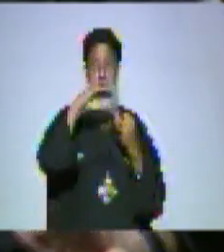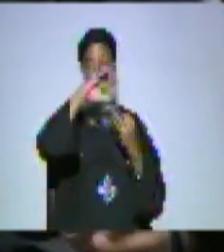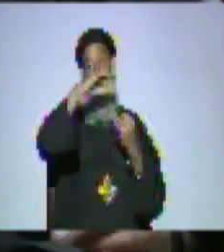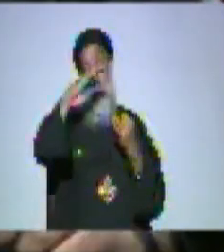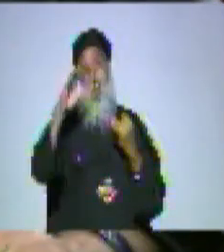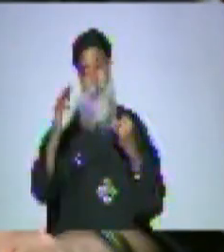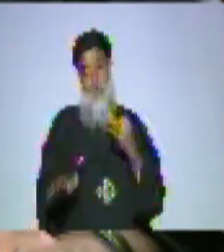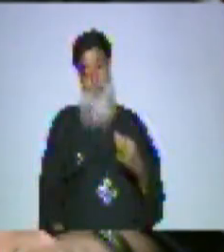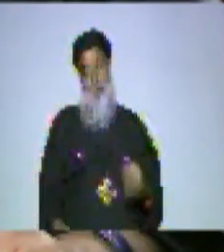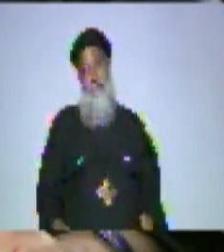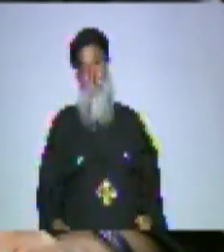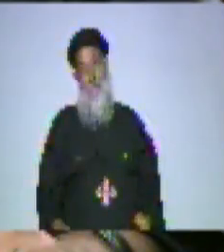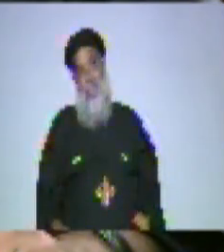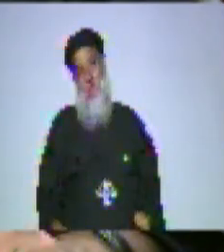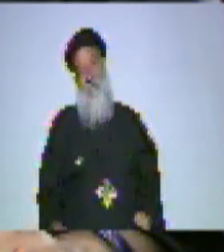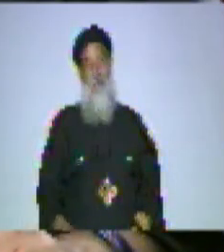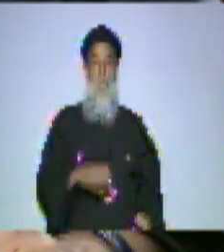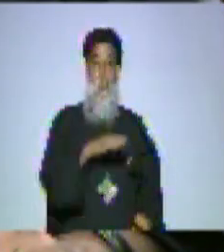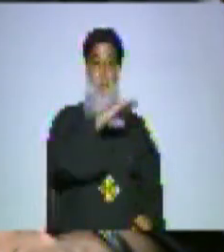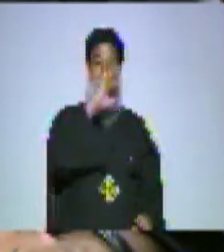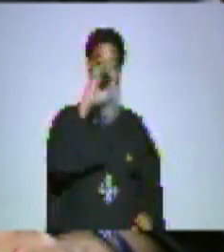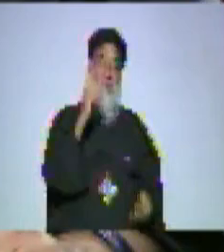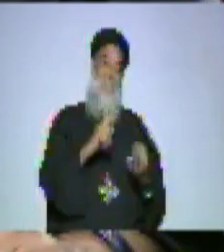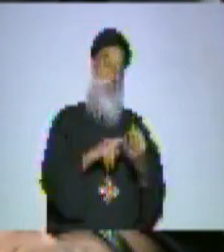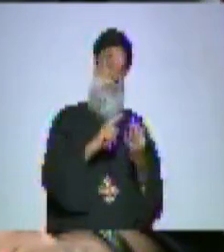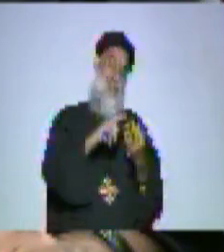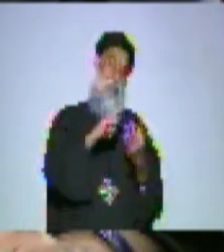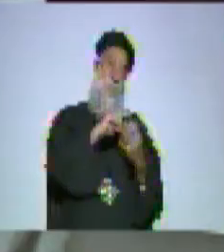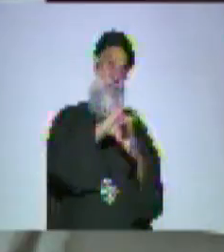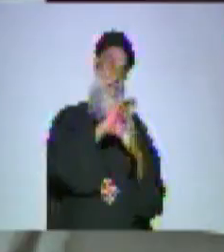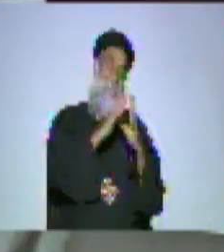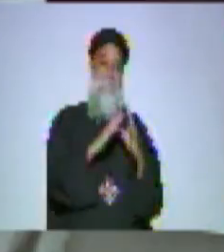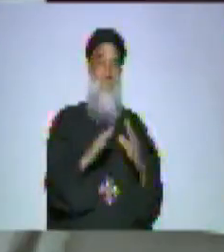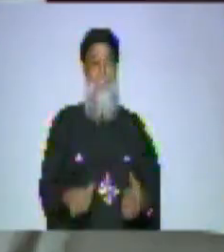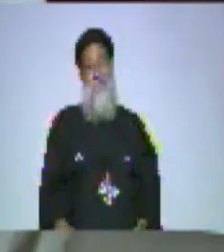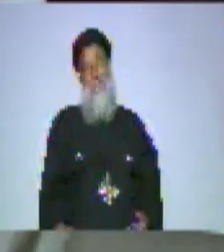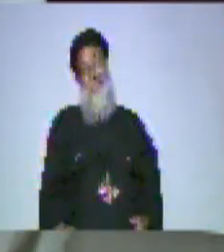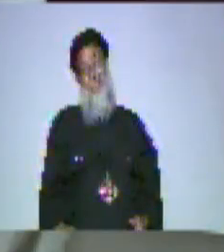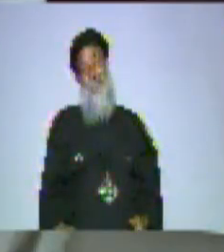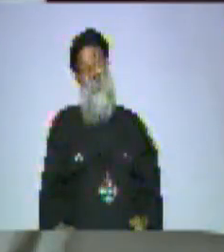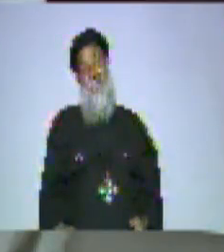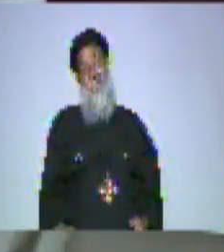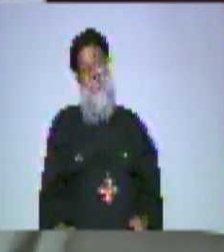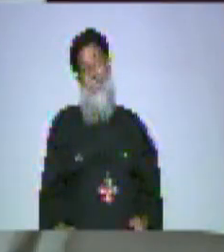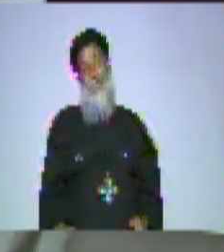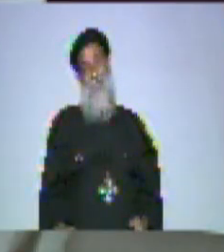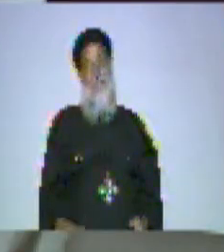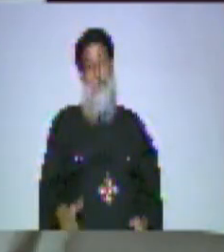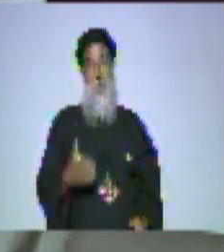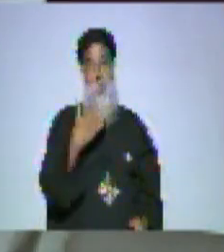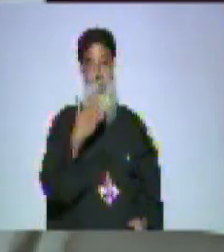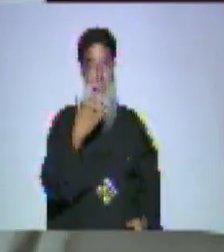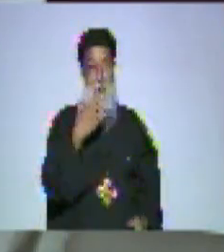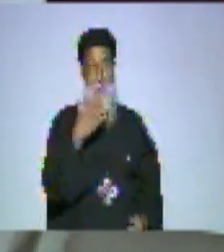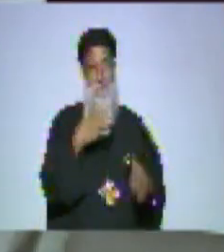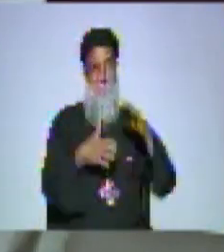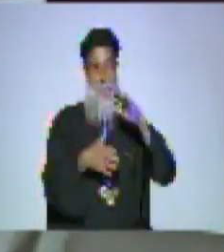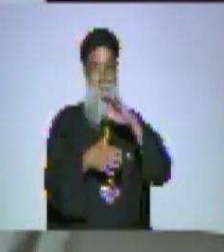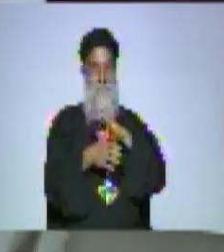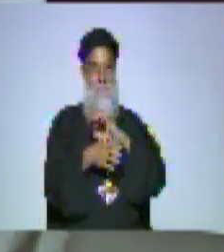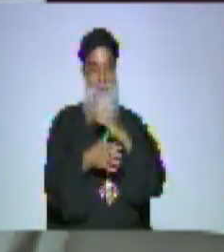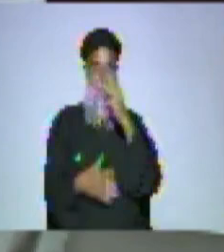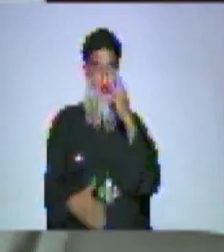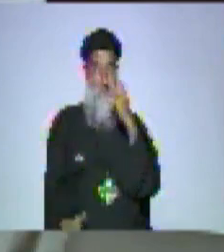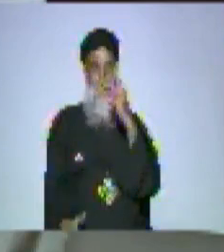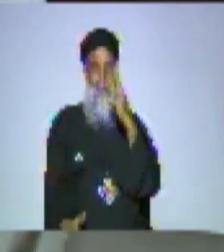هناك احنا بنشوف الفصول كلها في يوم واحد يعني ايوه ودي كانت برضه في حبريه البابا شنوده في المجمع